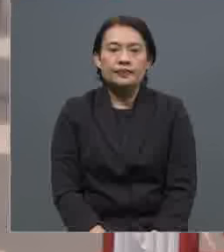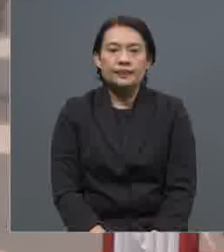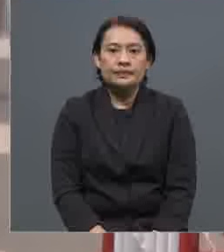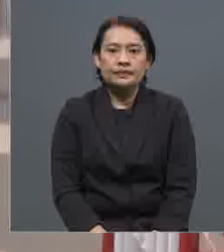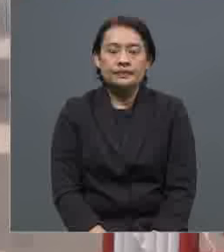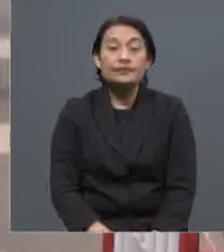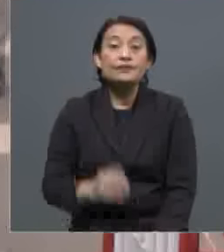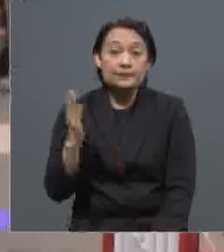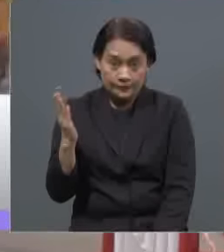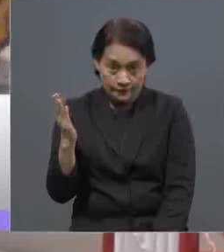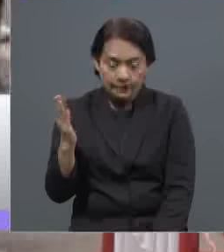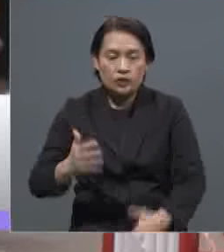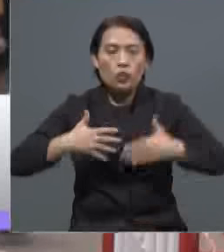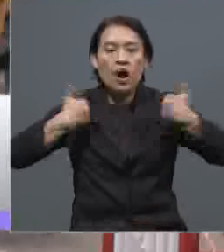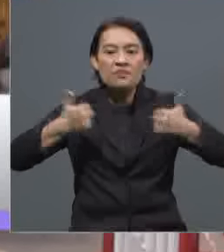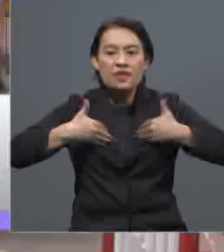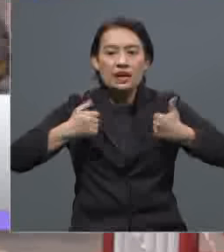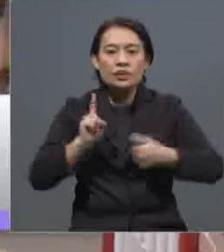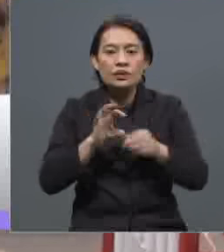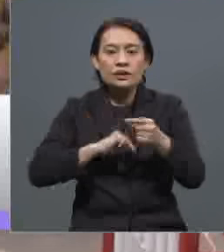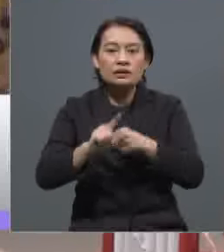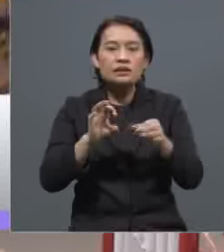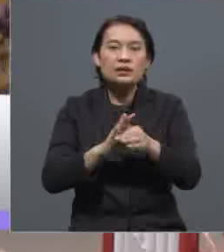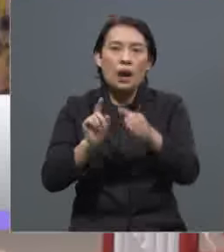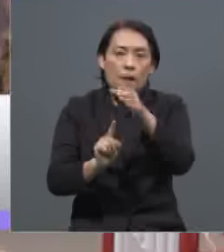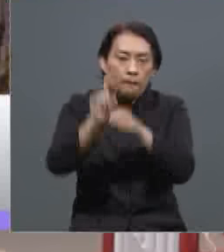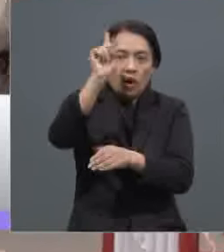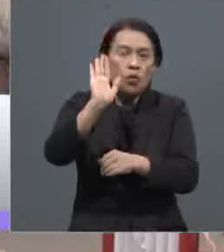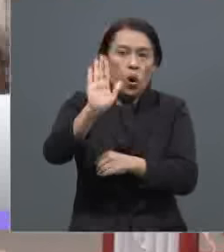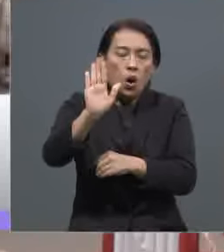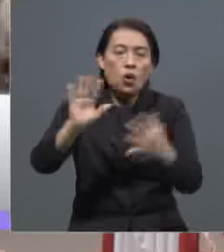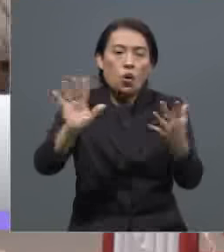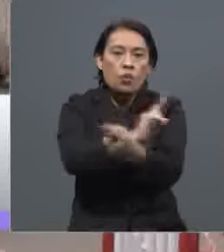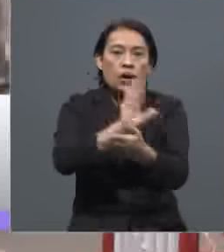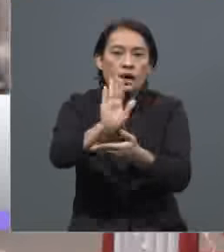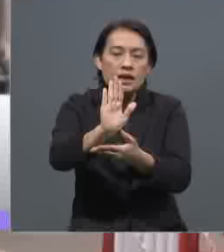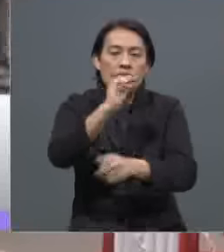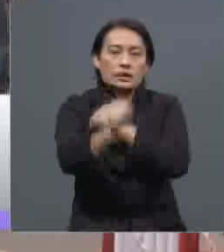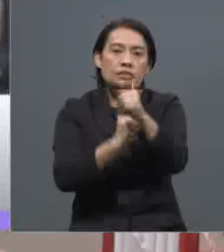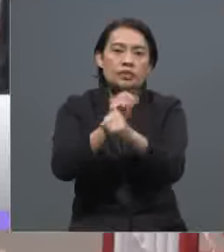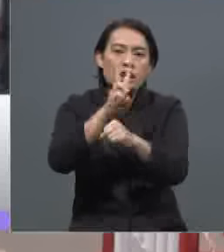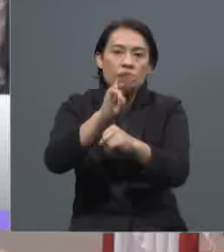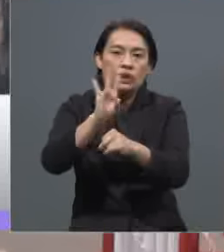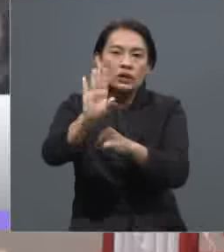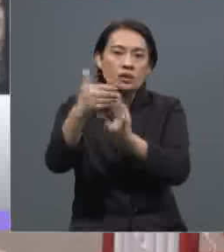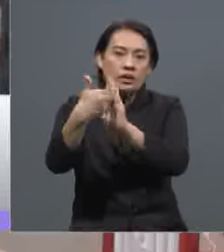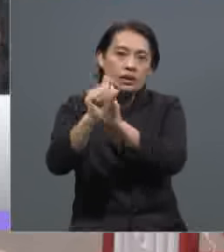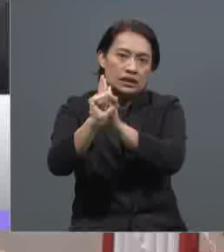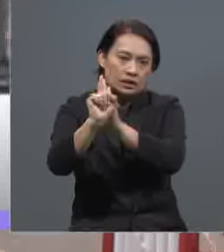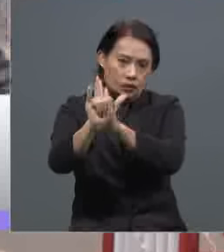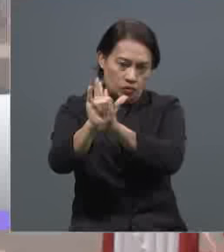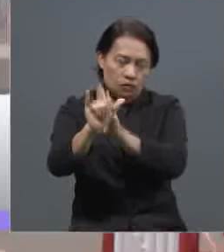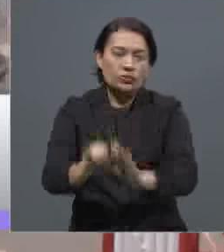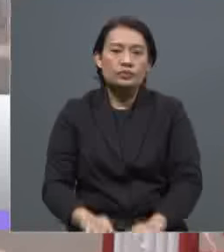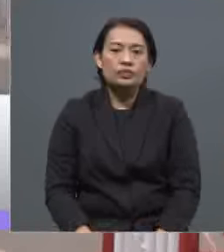และนี่คือบรรยากาศความสนุกสนานม่วนซื่นของงานประเพณีบุญบั้งไฟประจำปี2567ของจังหวัดยโสธรครับตอน